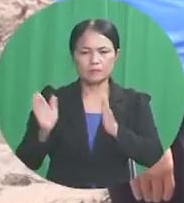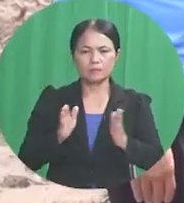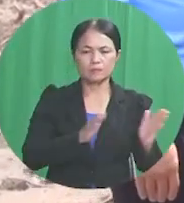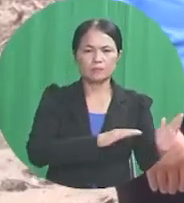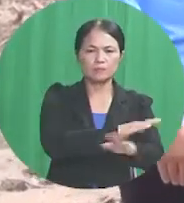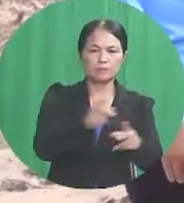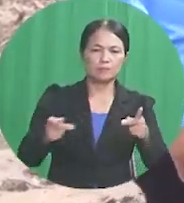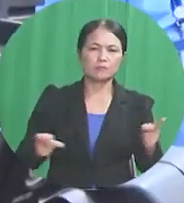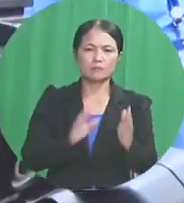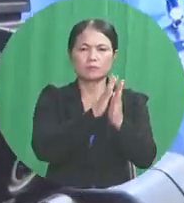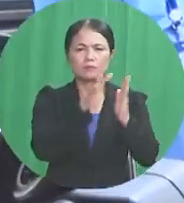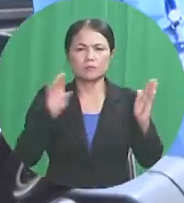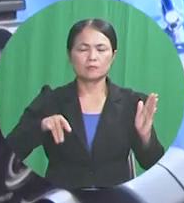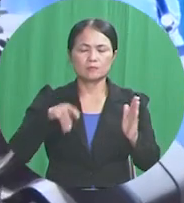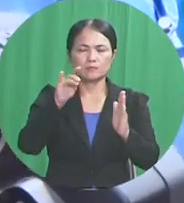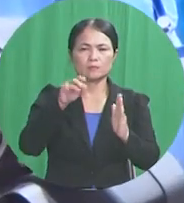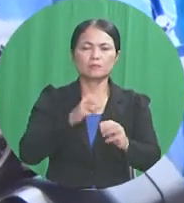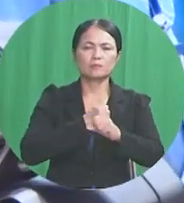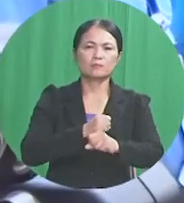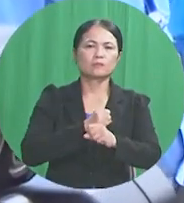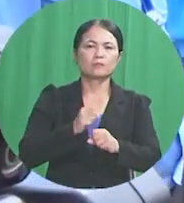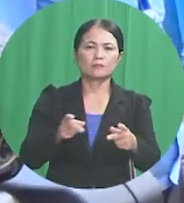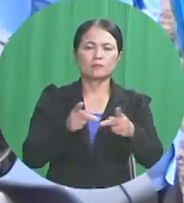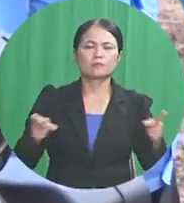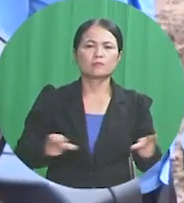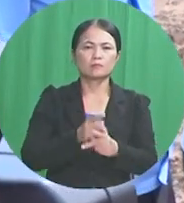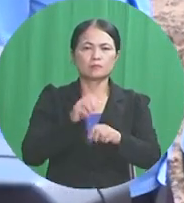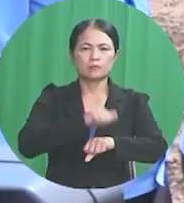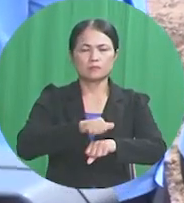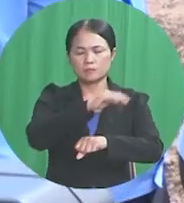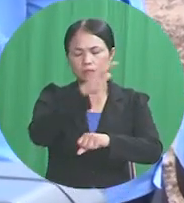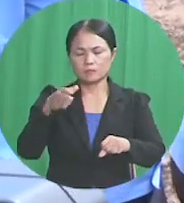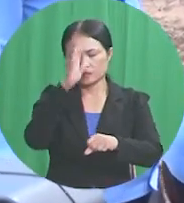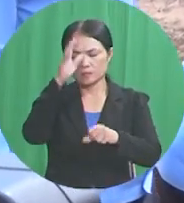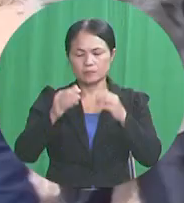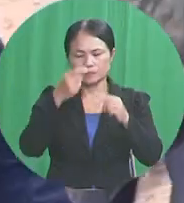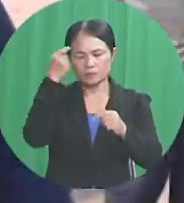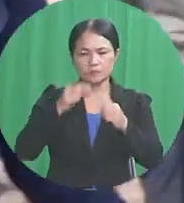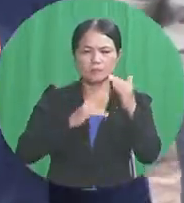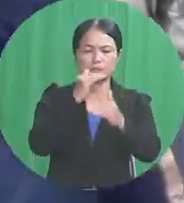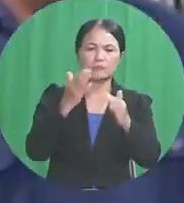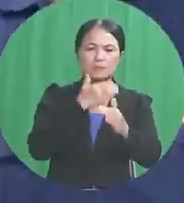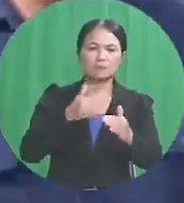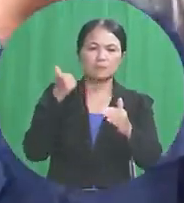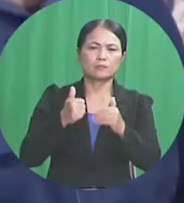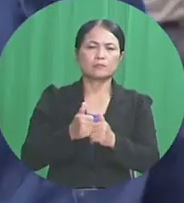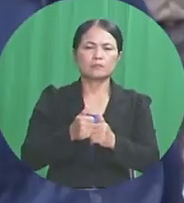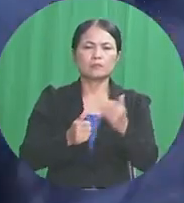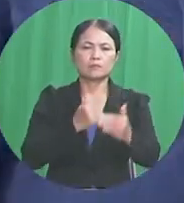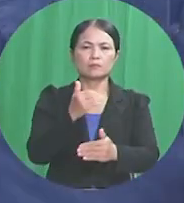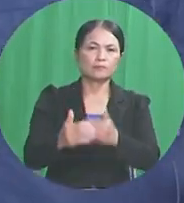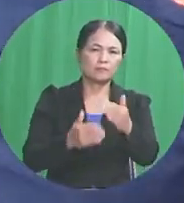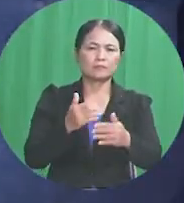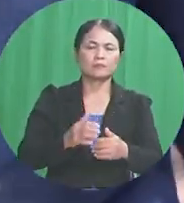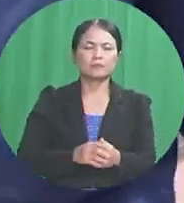ซียนส่วนสัตว์เปรย์กาเปียหนึ่งส่วนพูดเกี่ยมพนมตาหมายหนึ่งอภิวัตอัยเมียนประสิทธิภาพหนึ่งนิรันดร์ภา